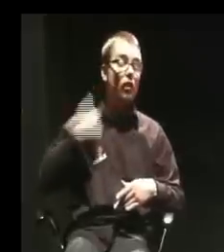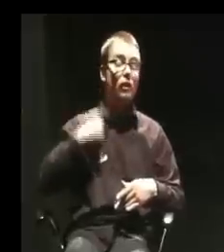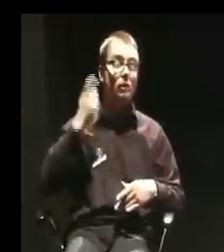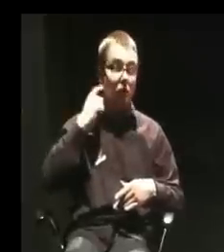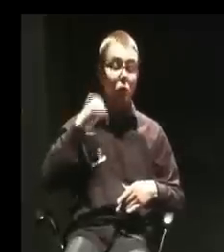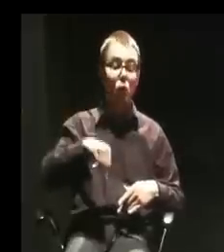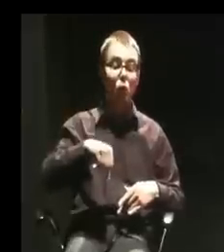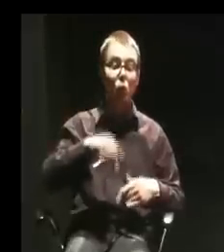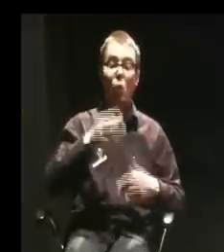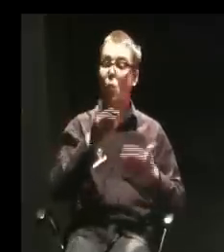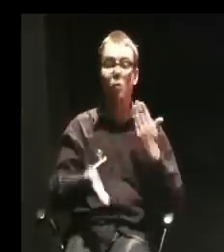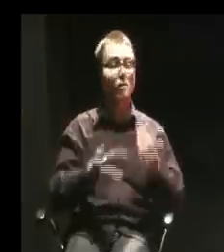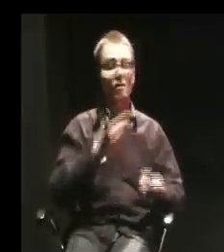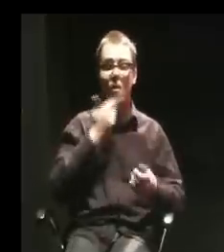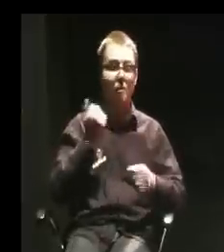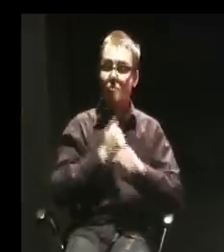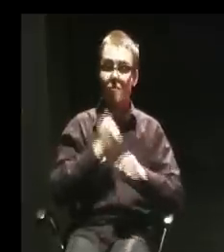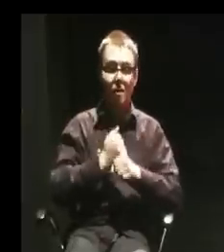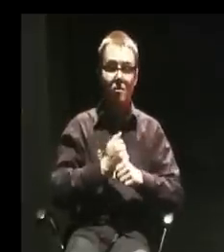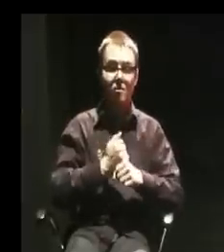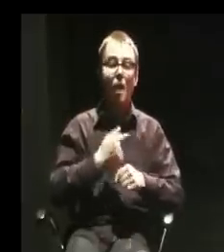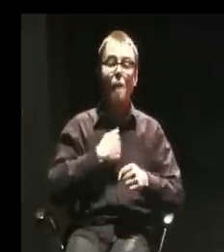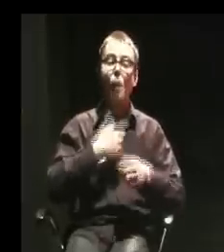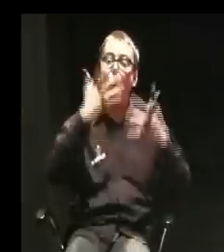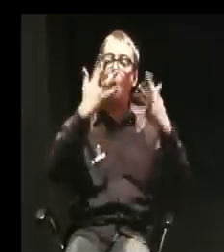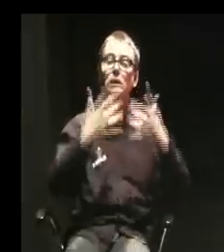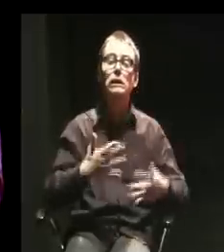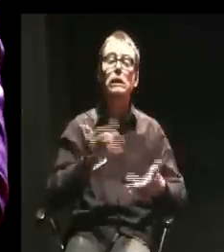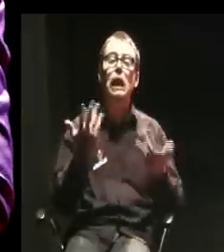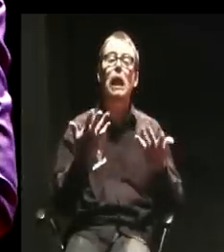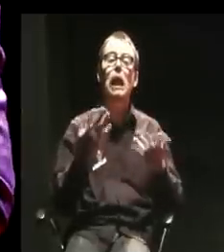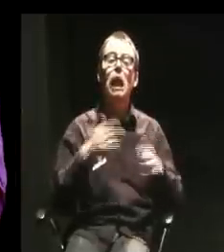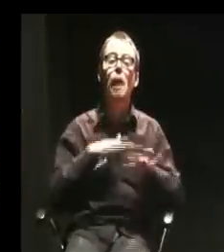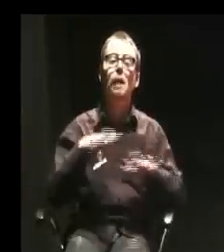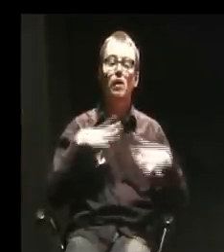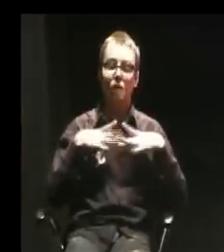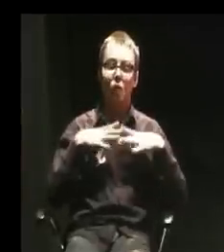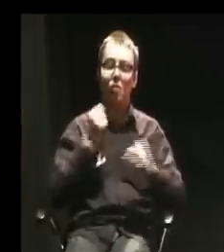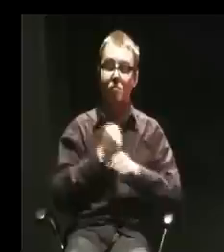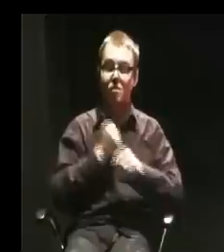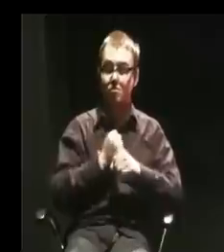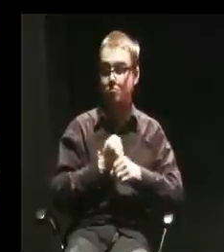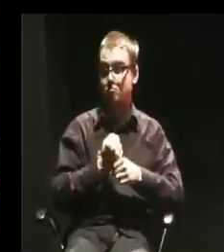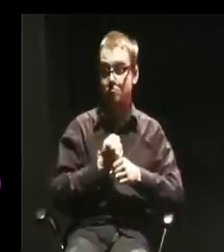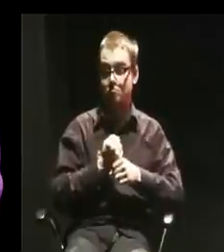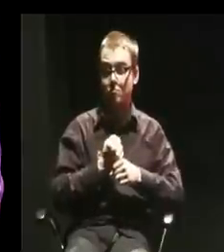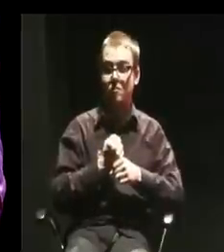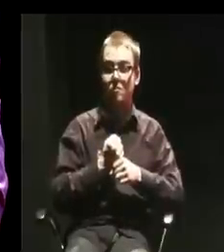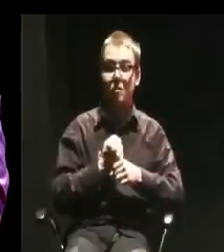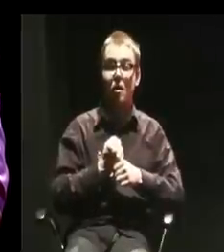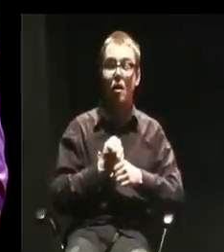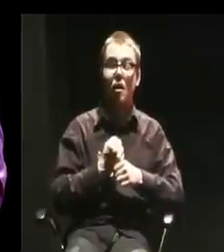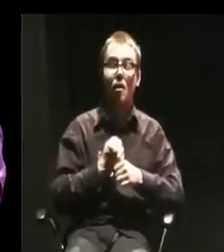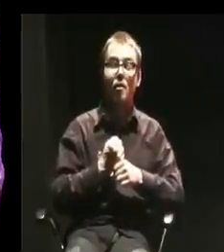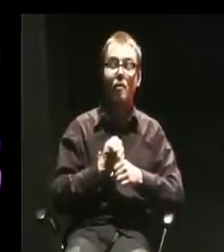podliczyliśmy liczbę wakatów na podstawie zgłoszeń do nas do parku firm, które szukają swoich